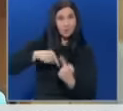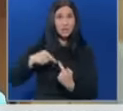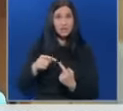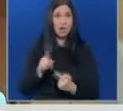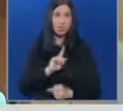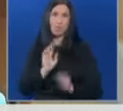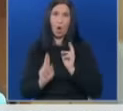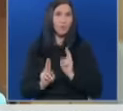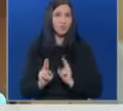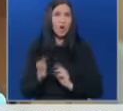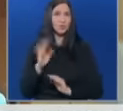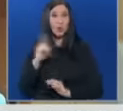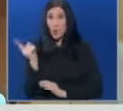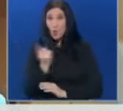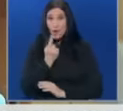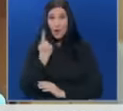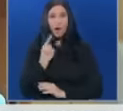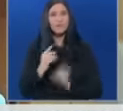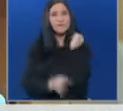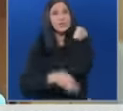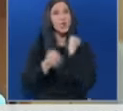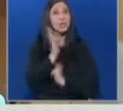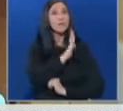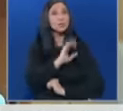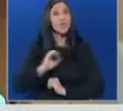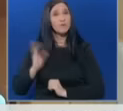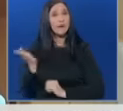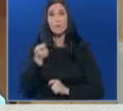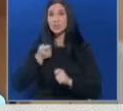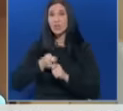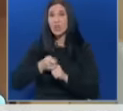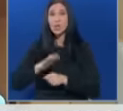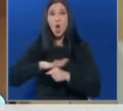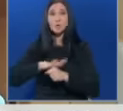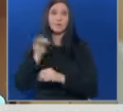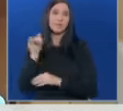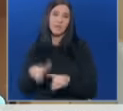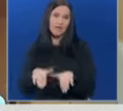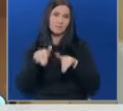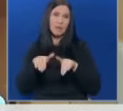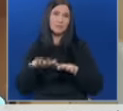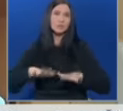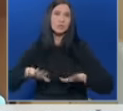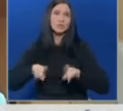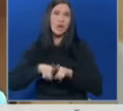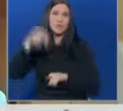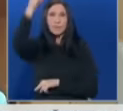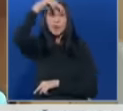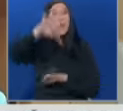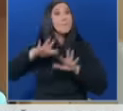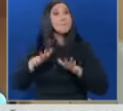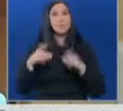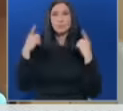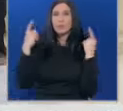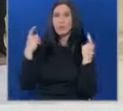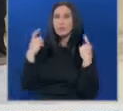доста необичайна, дори уникална в историята на Източна Европа. Тя беше създадена основно за да бъде избегната ситуацията, като в България, може би и